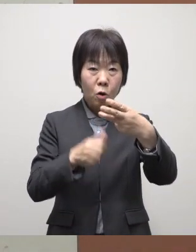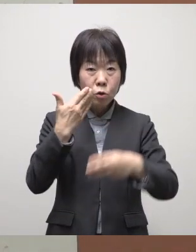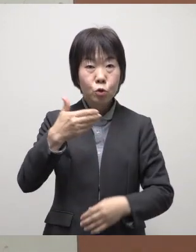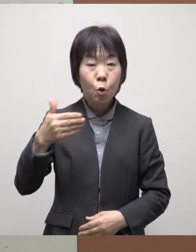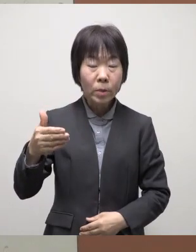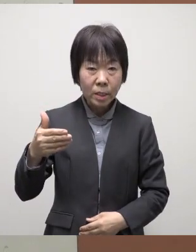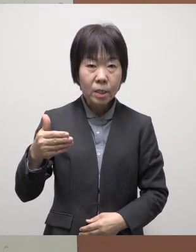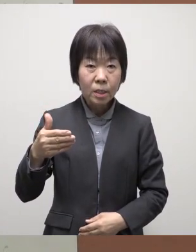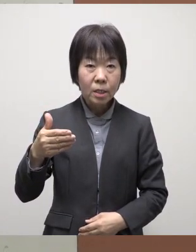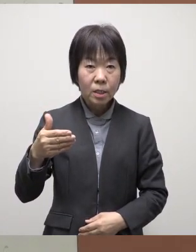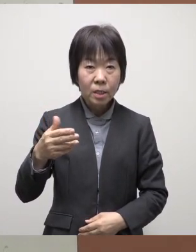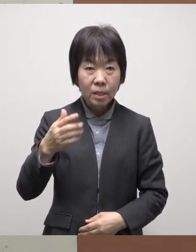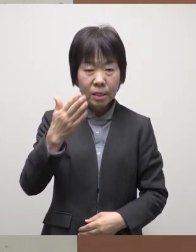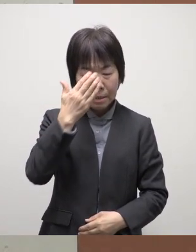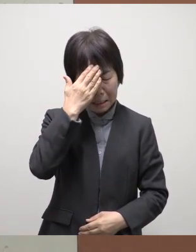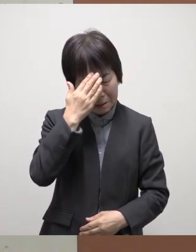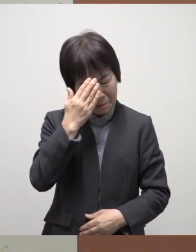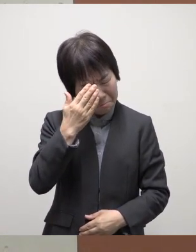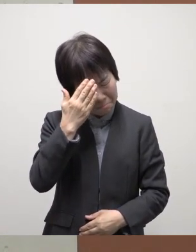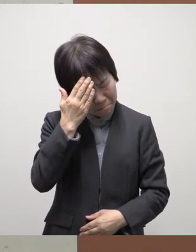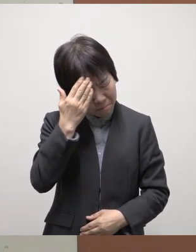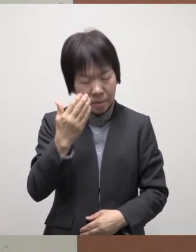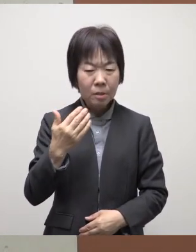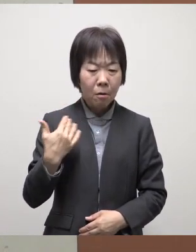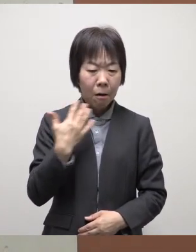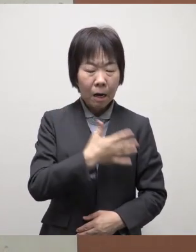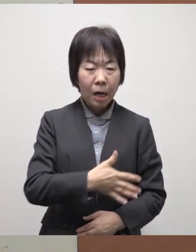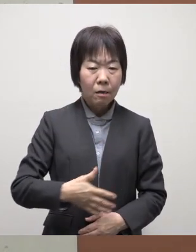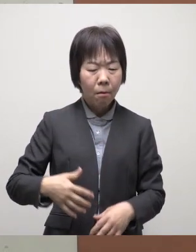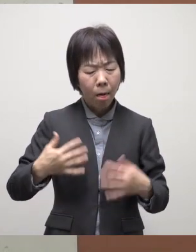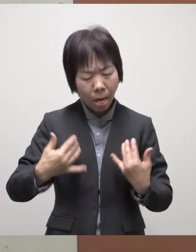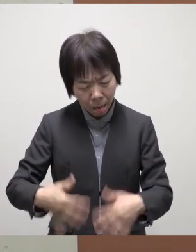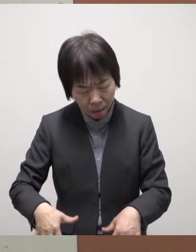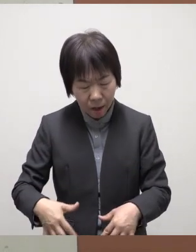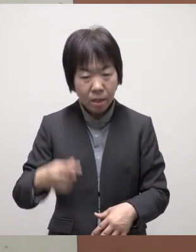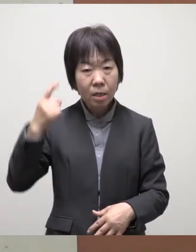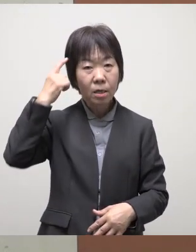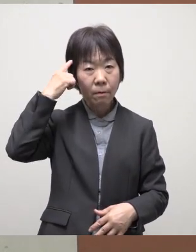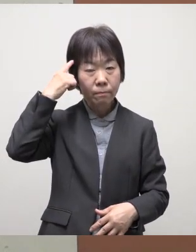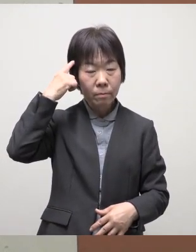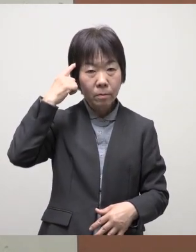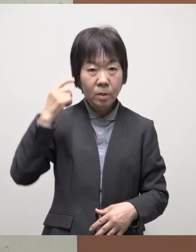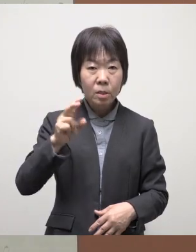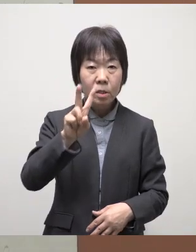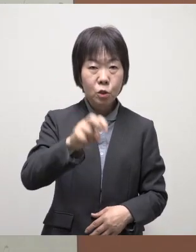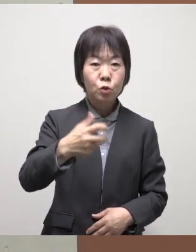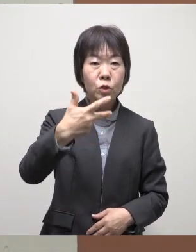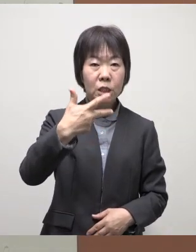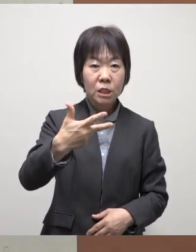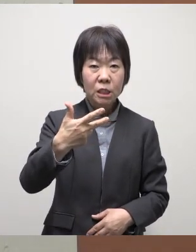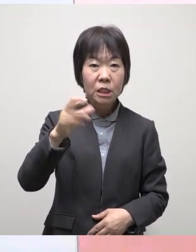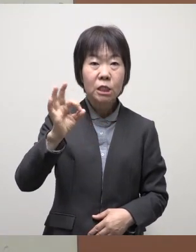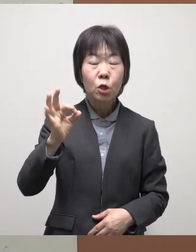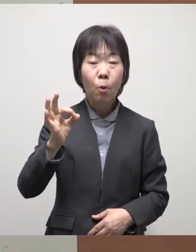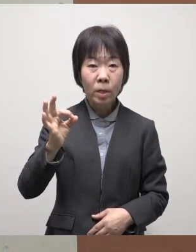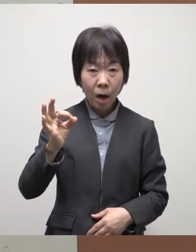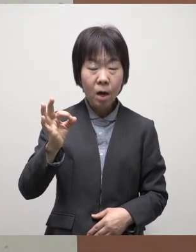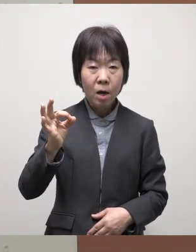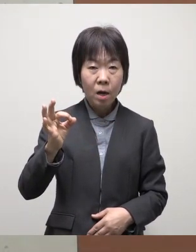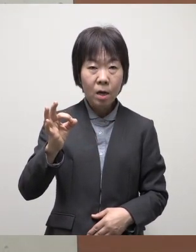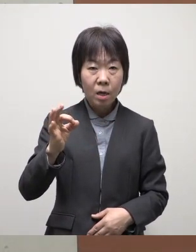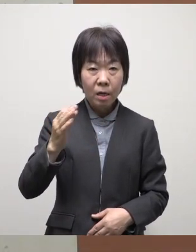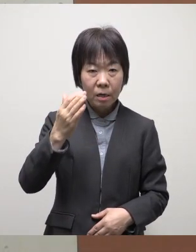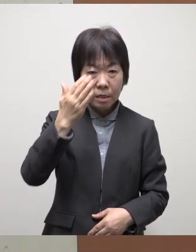日水曜日に熱っぽさと全身倦怠感27日金曜日は